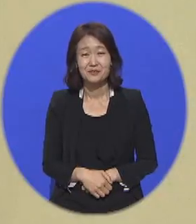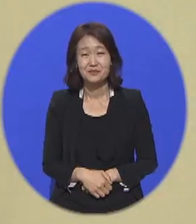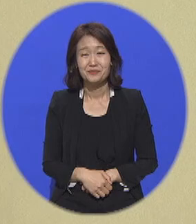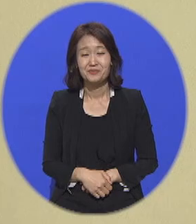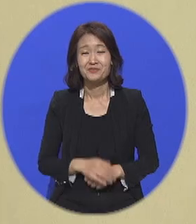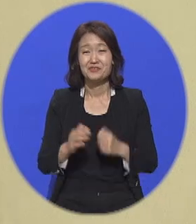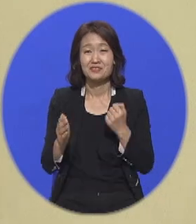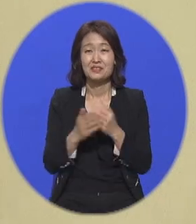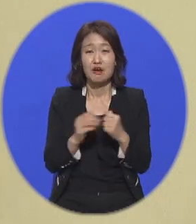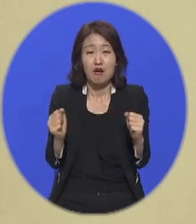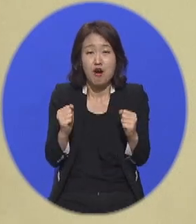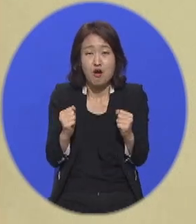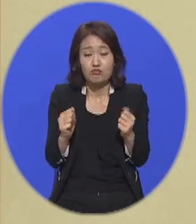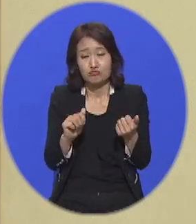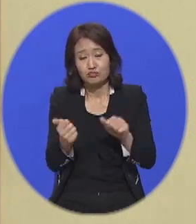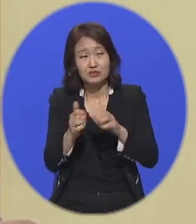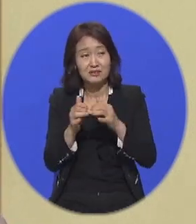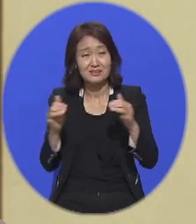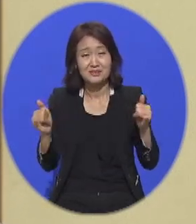그러니까 이제